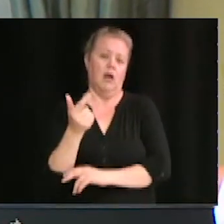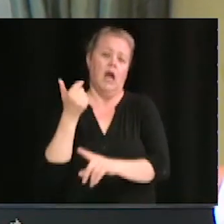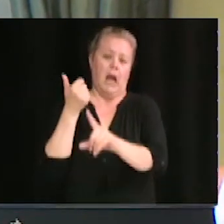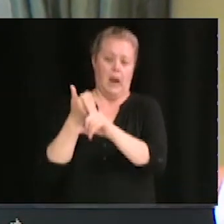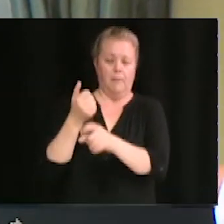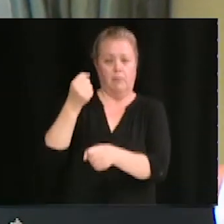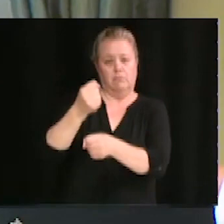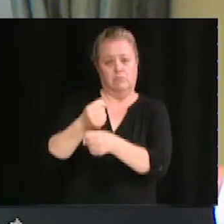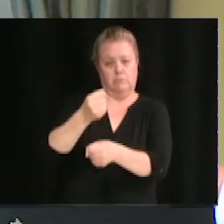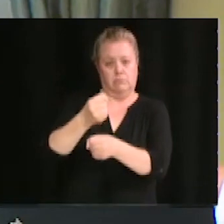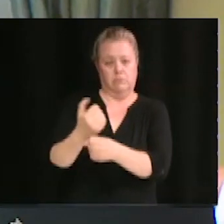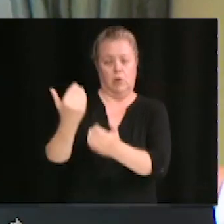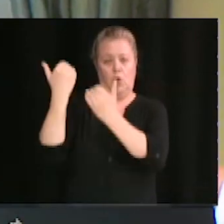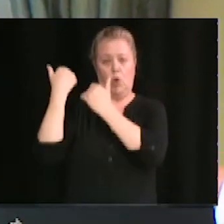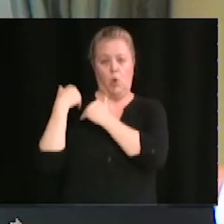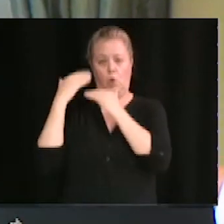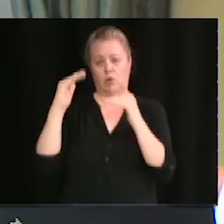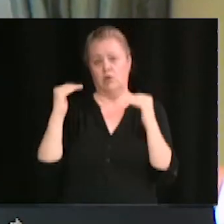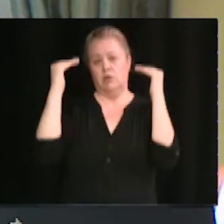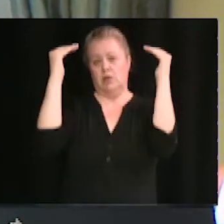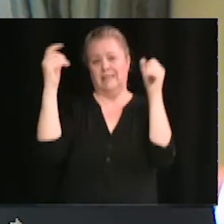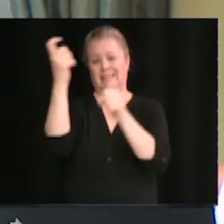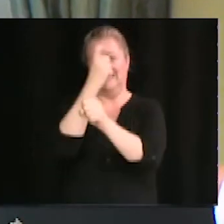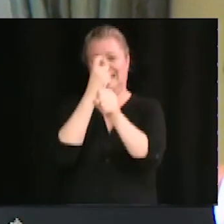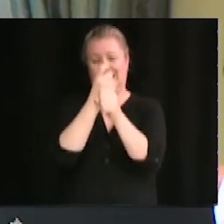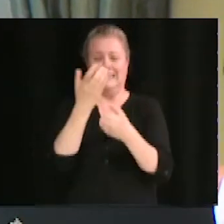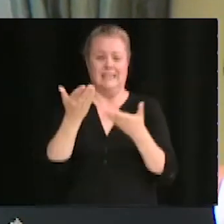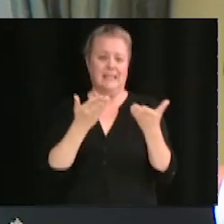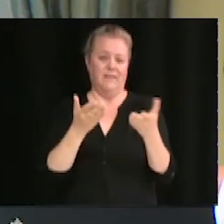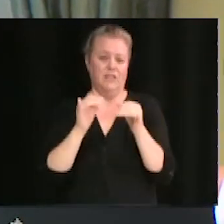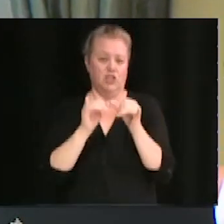du génie et ce, à compter du 1er juillet 2019.